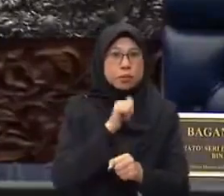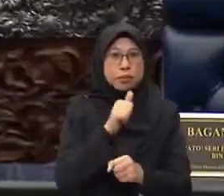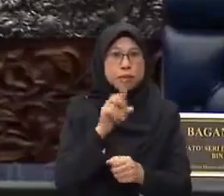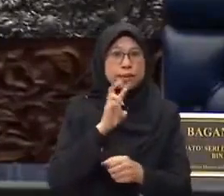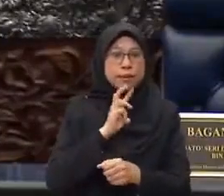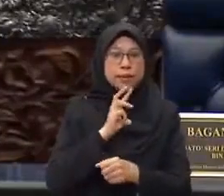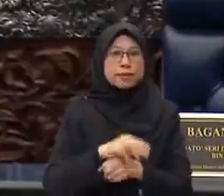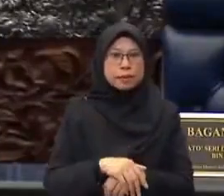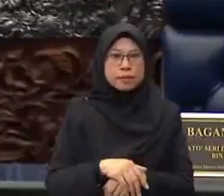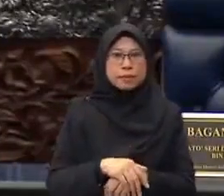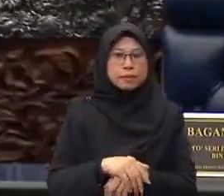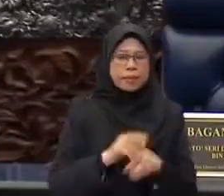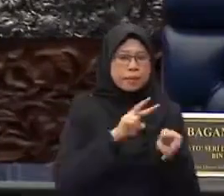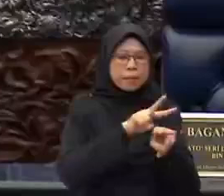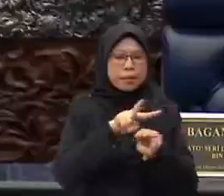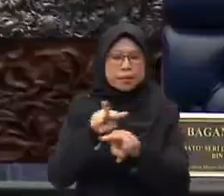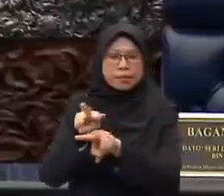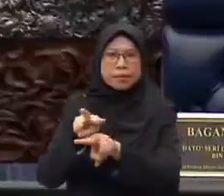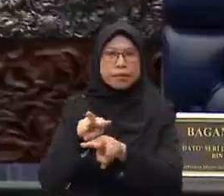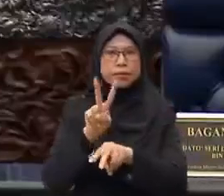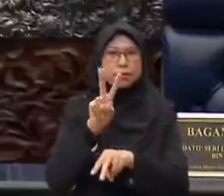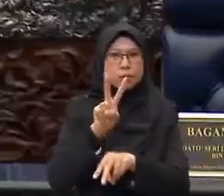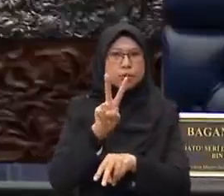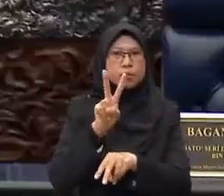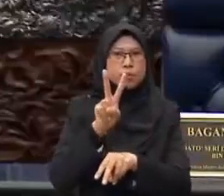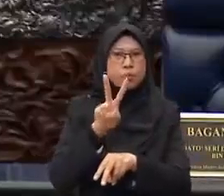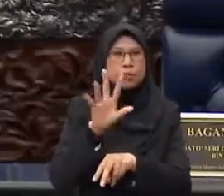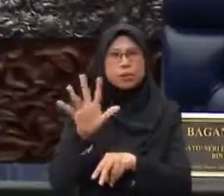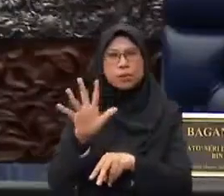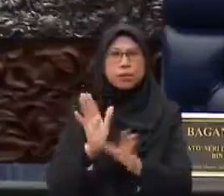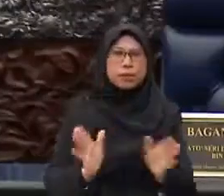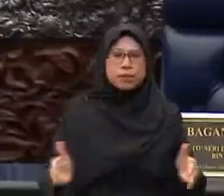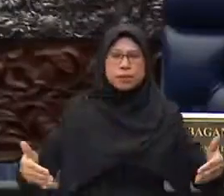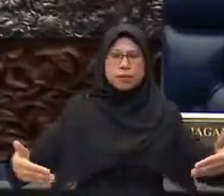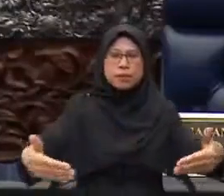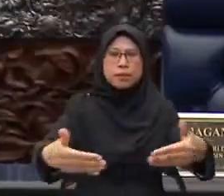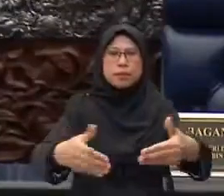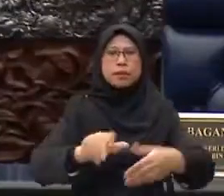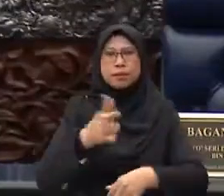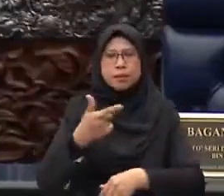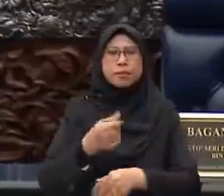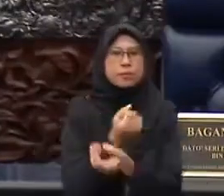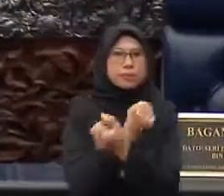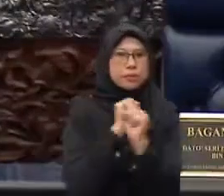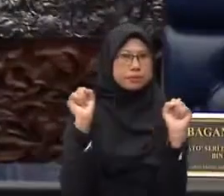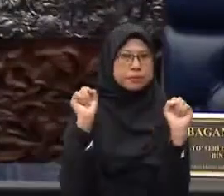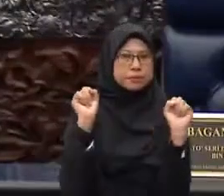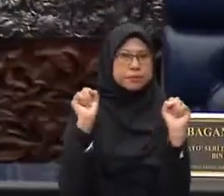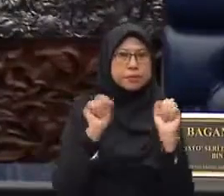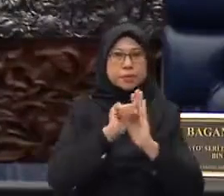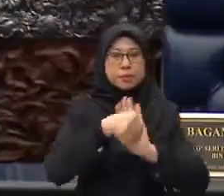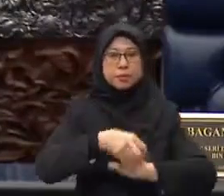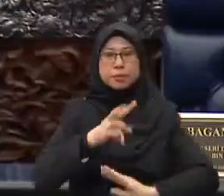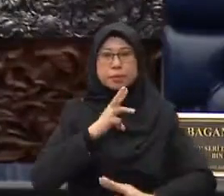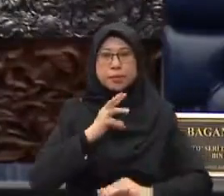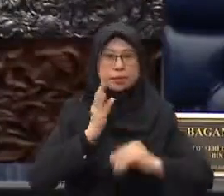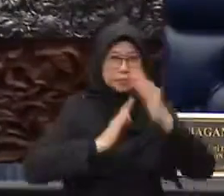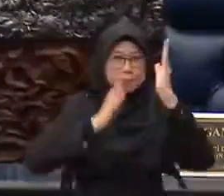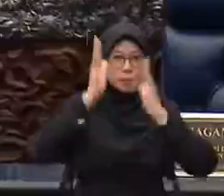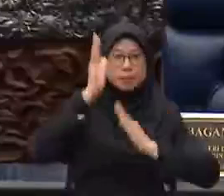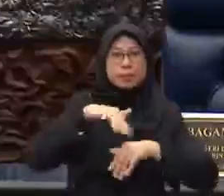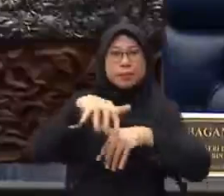turut memantau 25angan Lain bagi memastikan setoran adalah pada tahap siap saa sebagai sumber air domestik